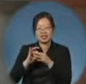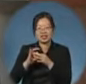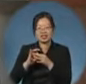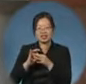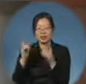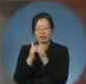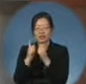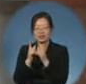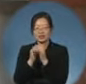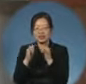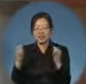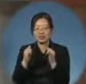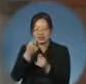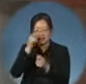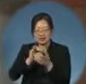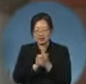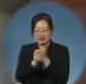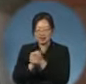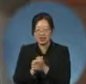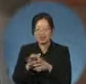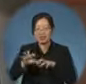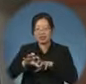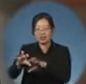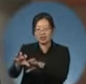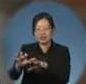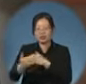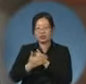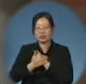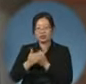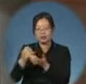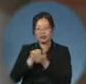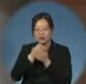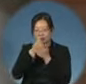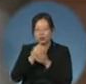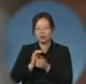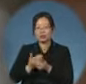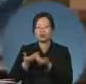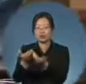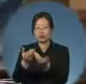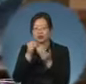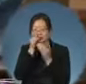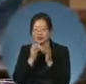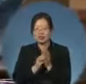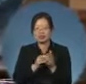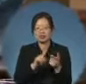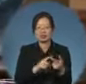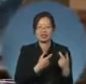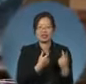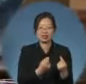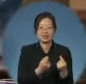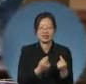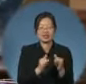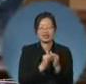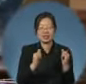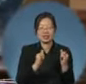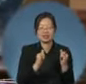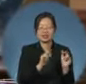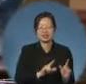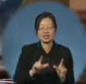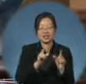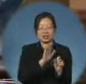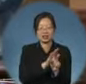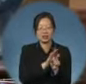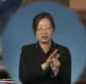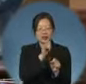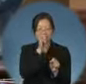않는 사람 하고 친하게 오히려 다니기도 하고 도움을 받기도 하고 추기도 하고 그렇게 하는게 사람들 버텨 내게 한다 힘을